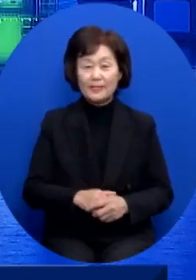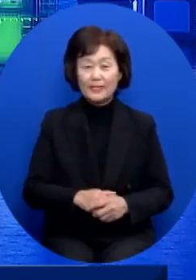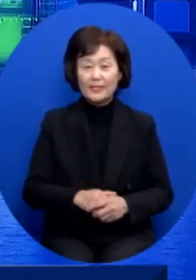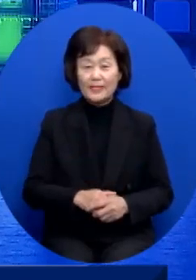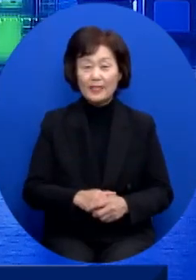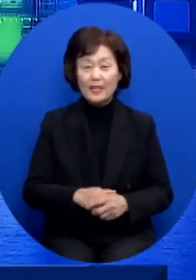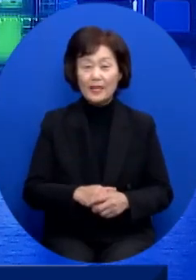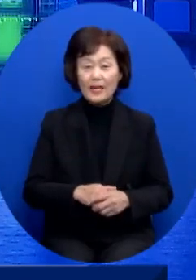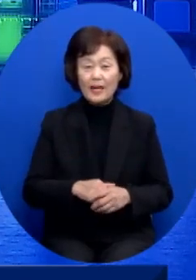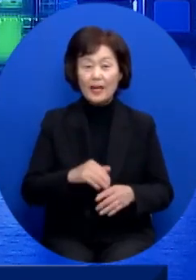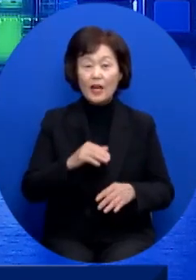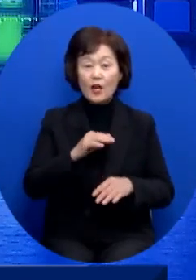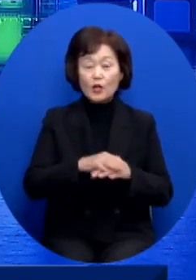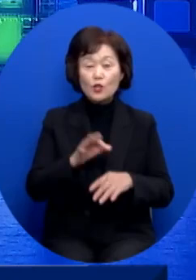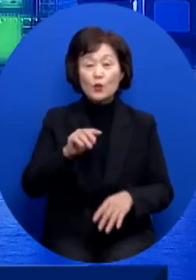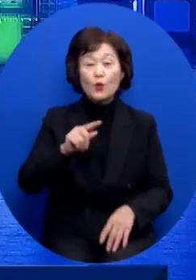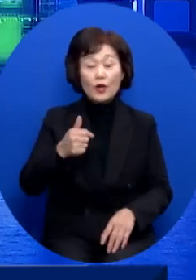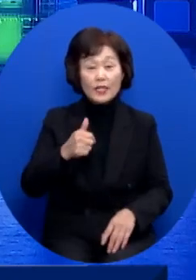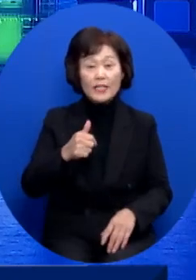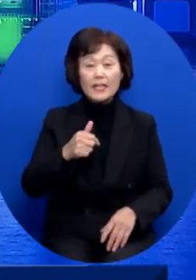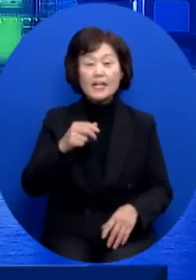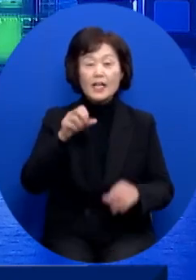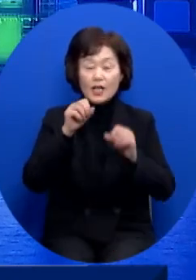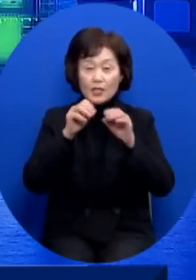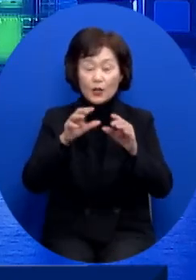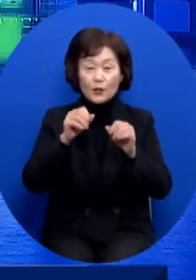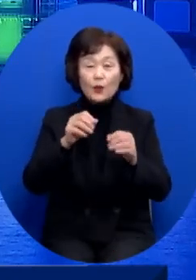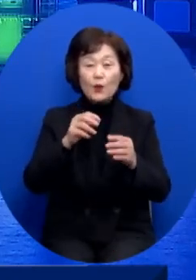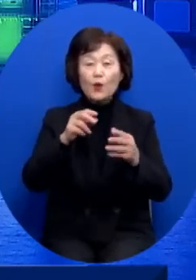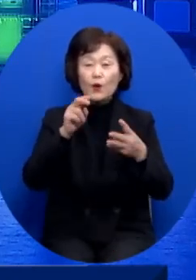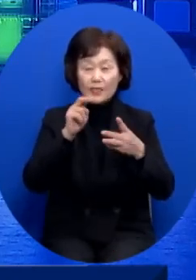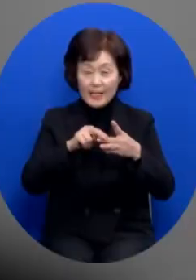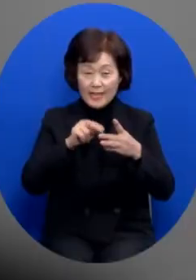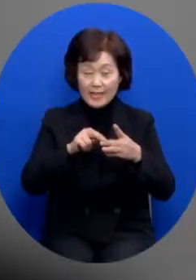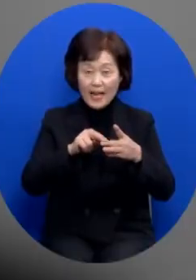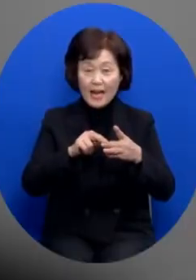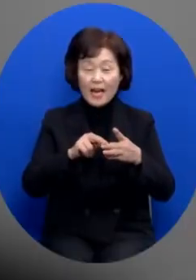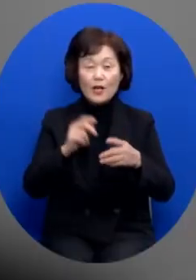손원일 선교센터 중공감사 예배 현장을 이준영 기자가 다녀왔습니다.